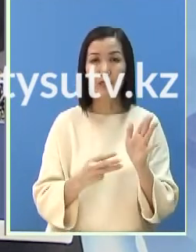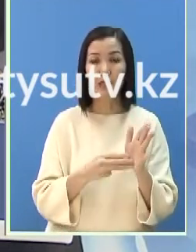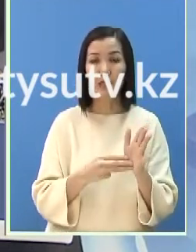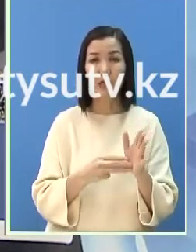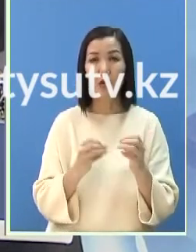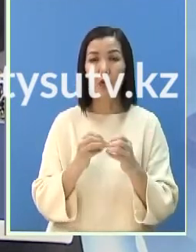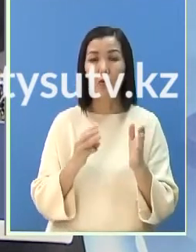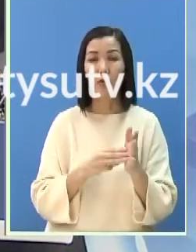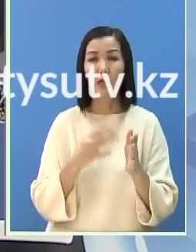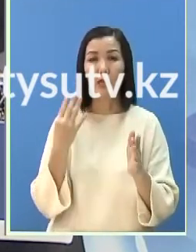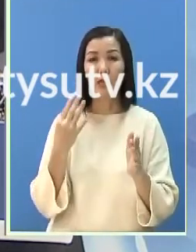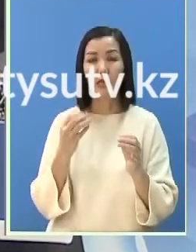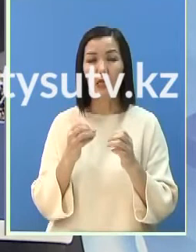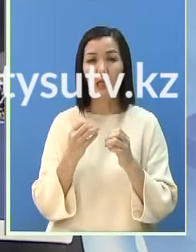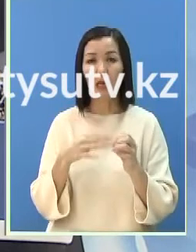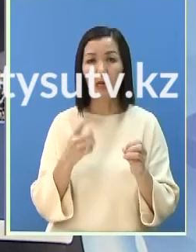8-778-668-1841 және